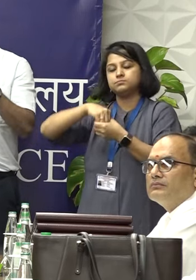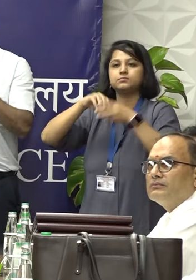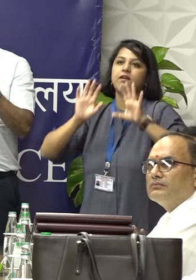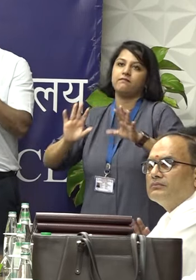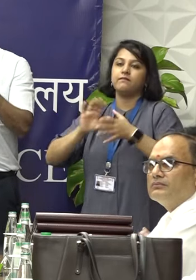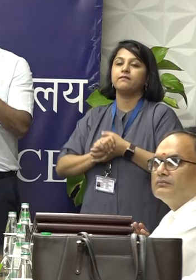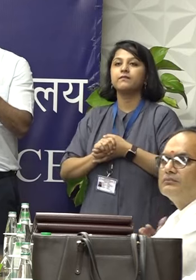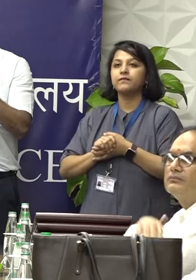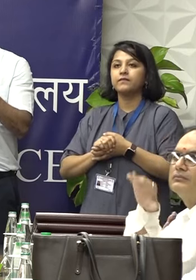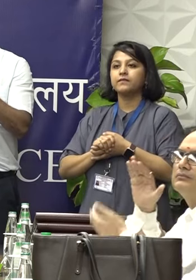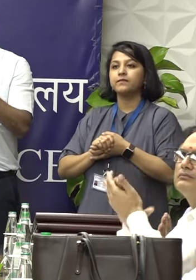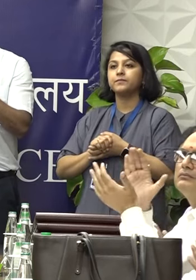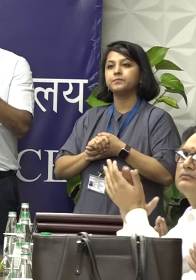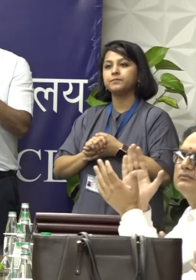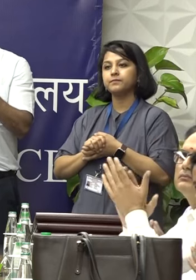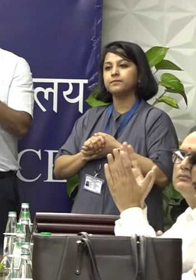करेंगे।